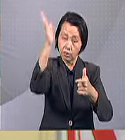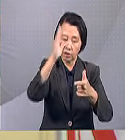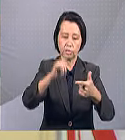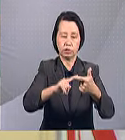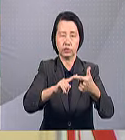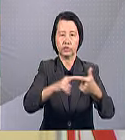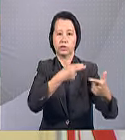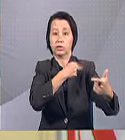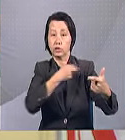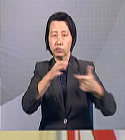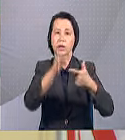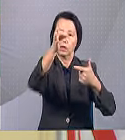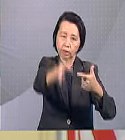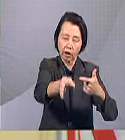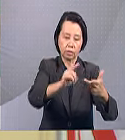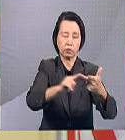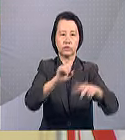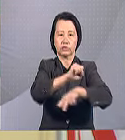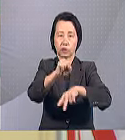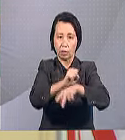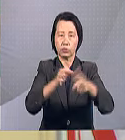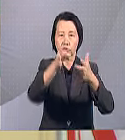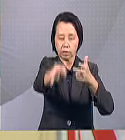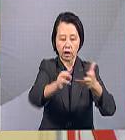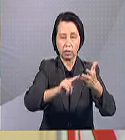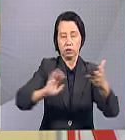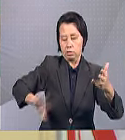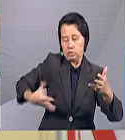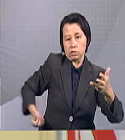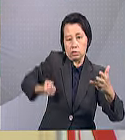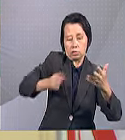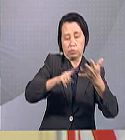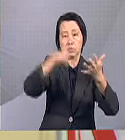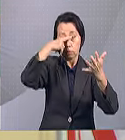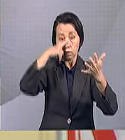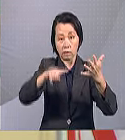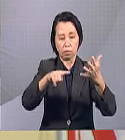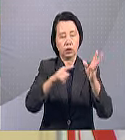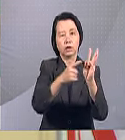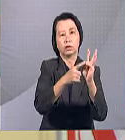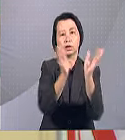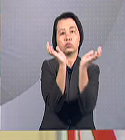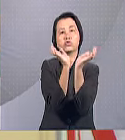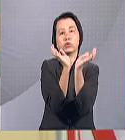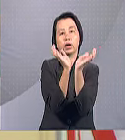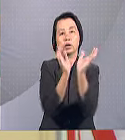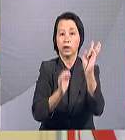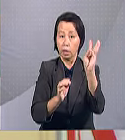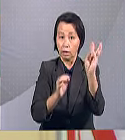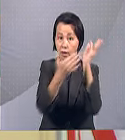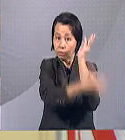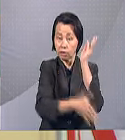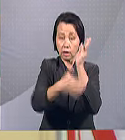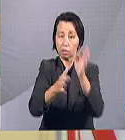adalah Indonesia, Singapura, Kemboja, Thailand dan Brunei. Saya